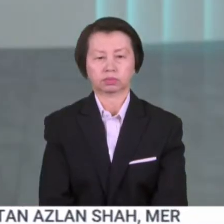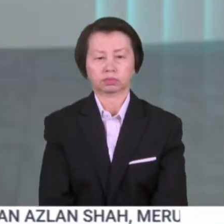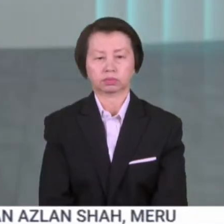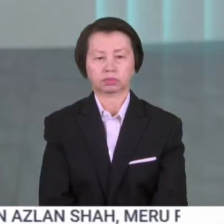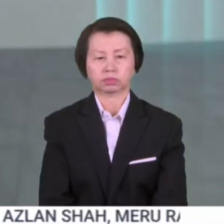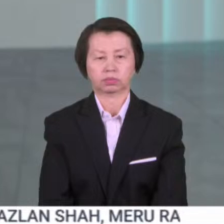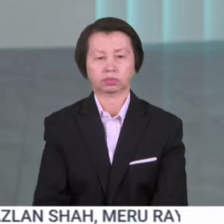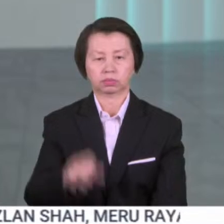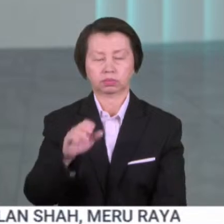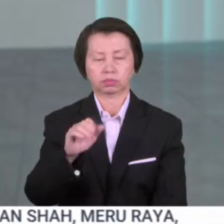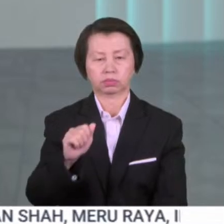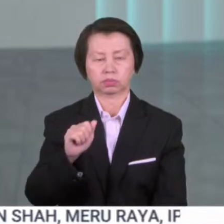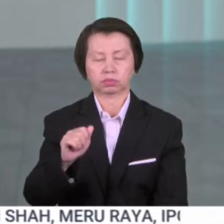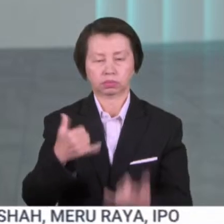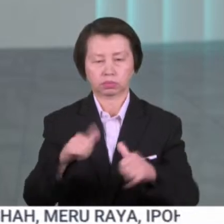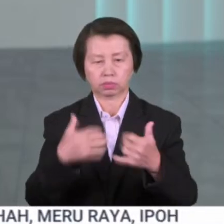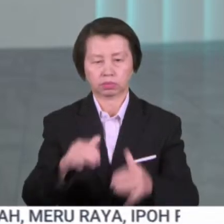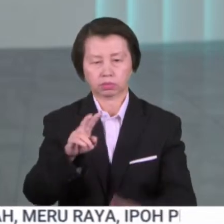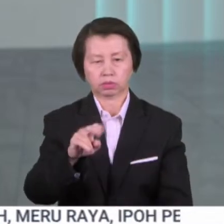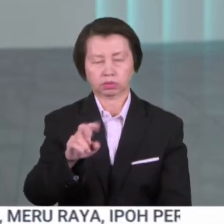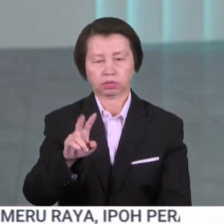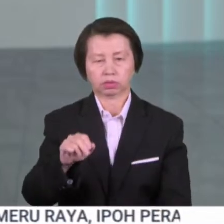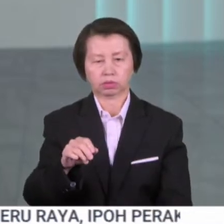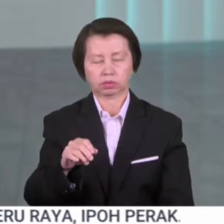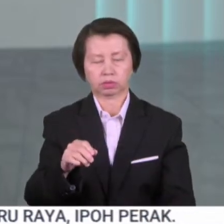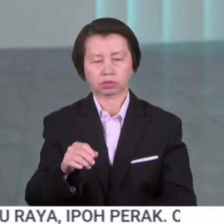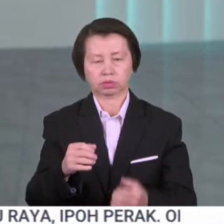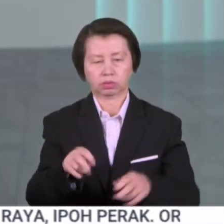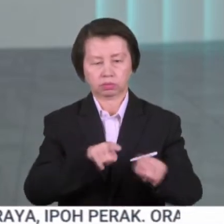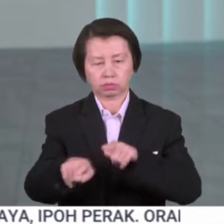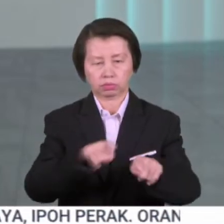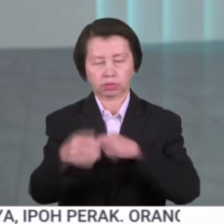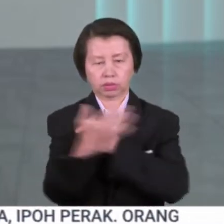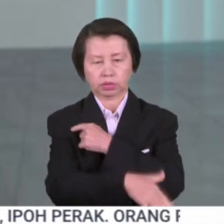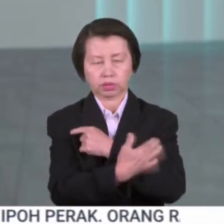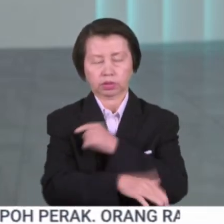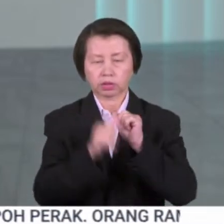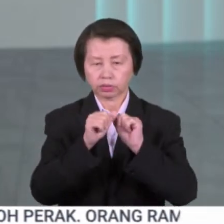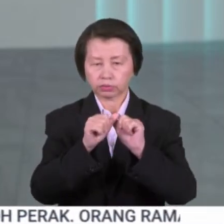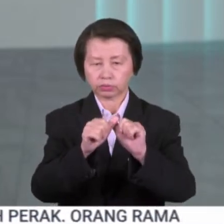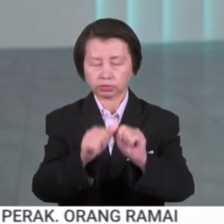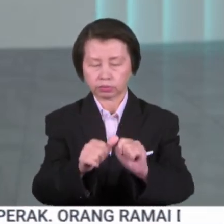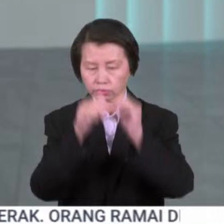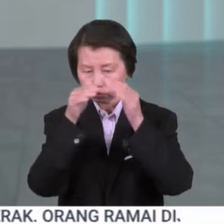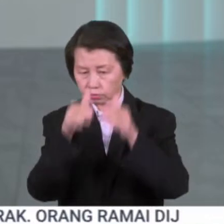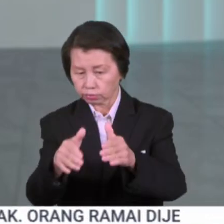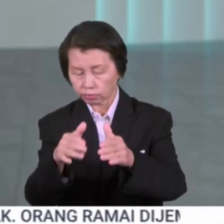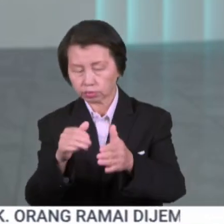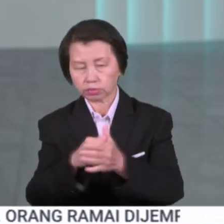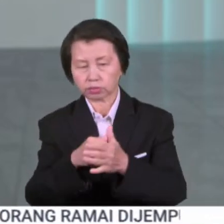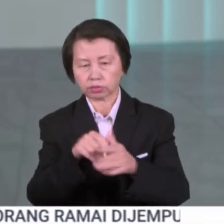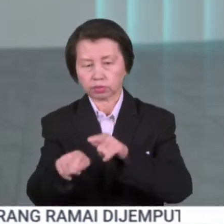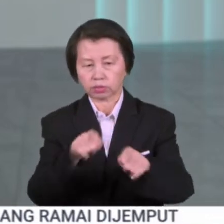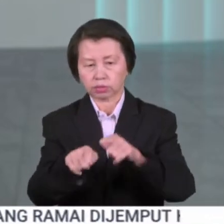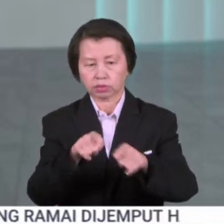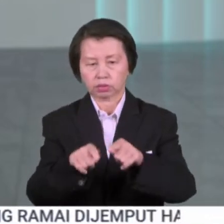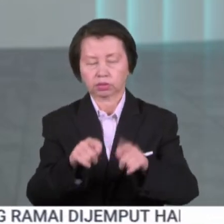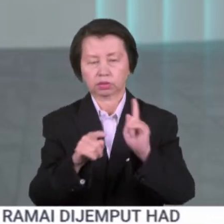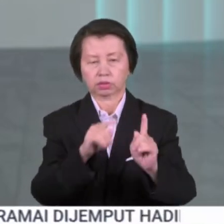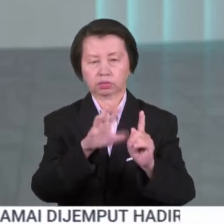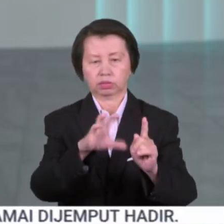beringun RC 2023 pelumba negara nazirul Izat bahuddin terus menjadi tumpuan dalam aksi underbone